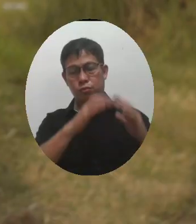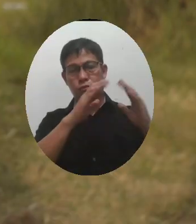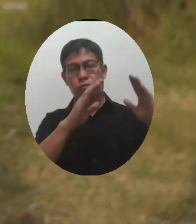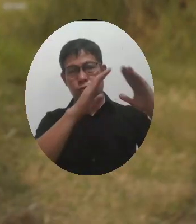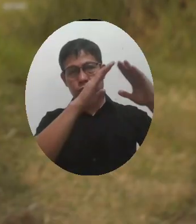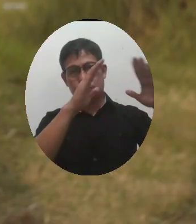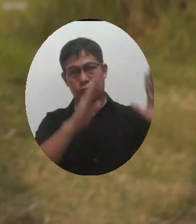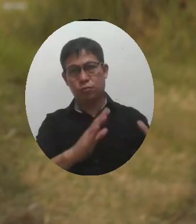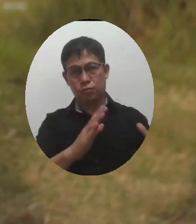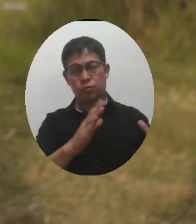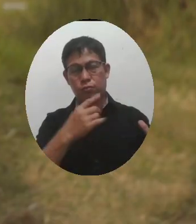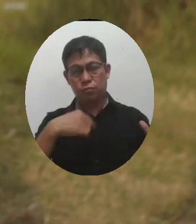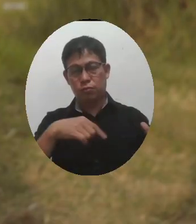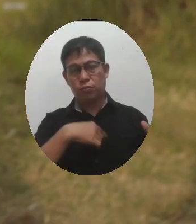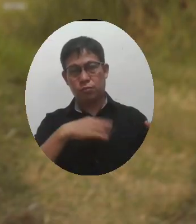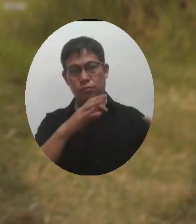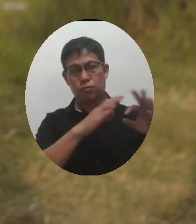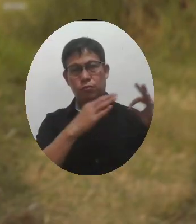Hindi man po ganun